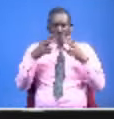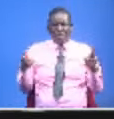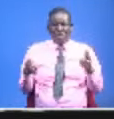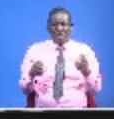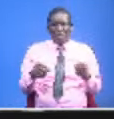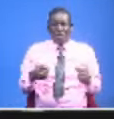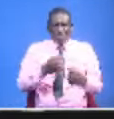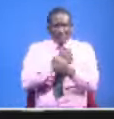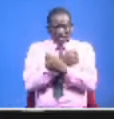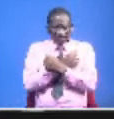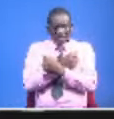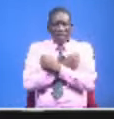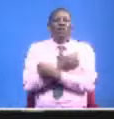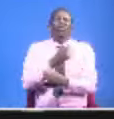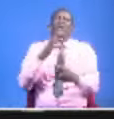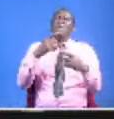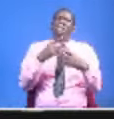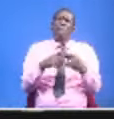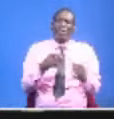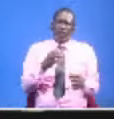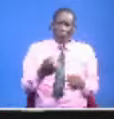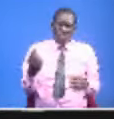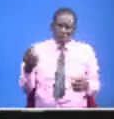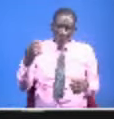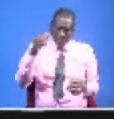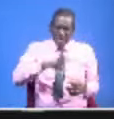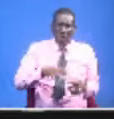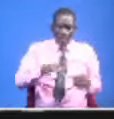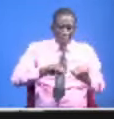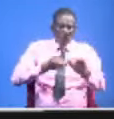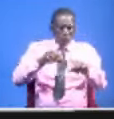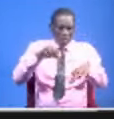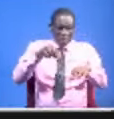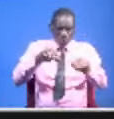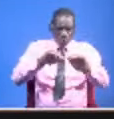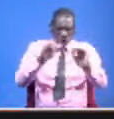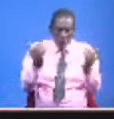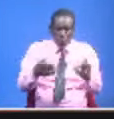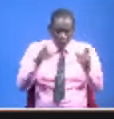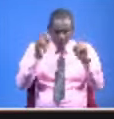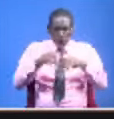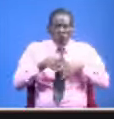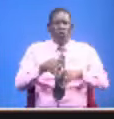wa Mungu. Lakini tukikuja ile inaitwa ya huku duniani, lazima tuifuatilie.